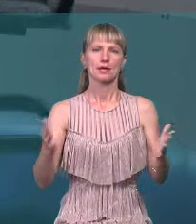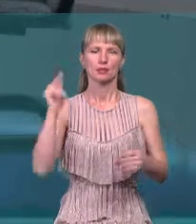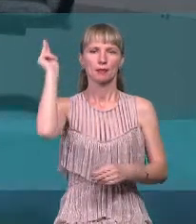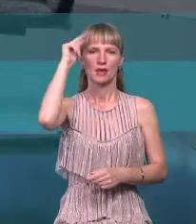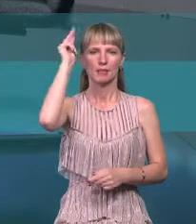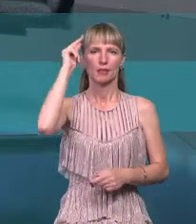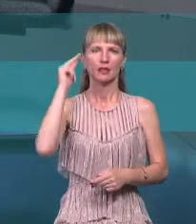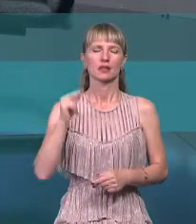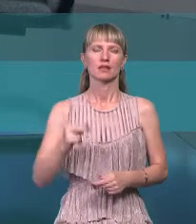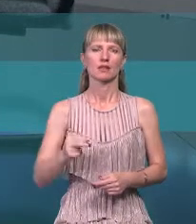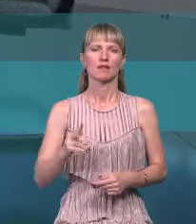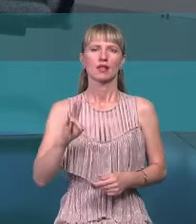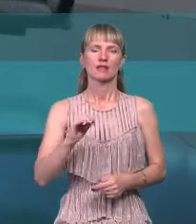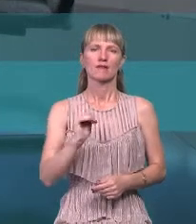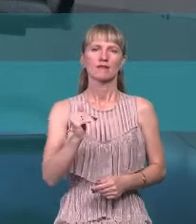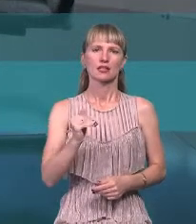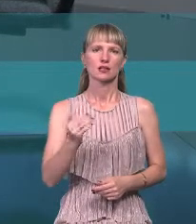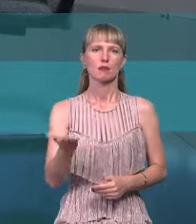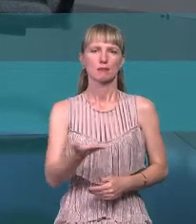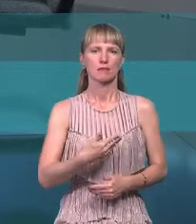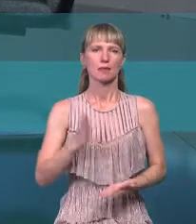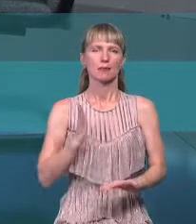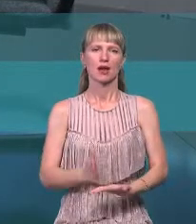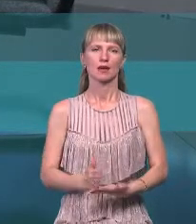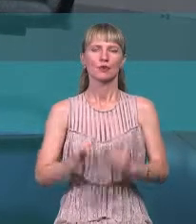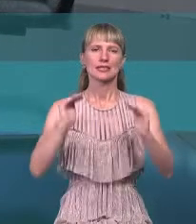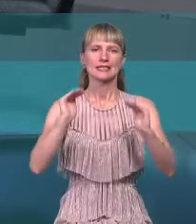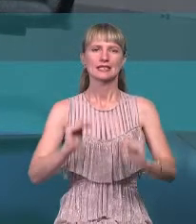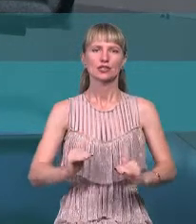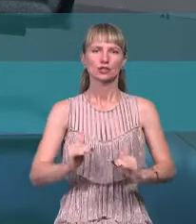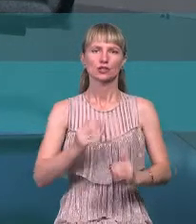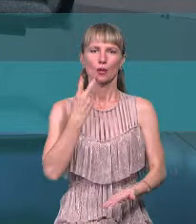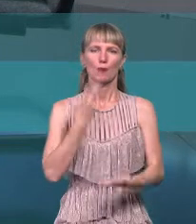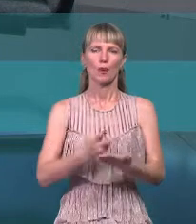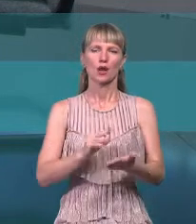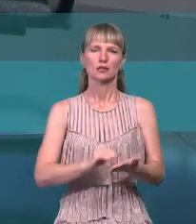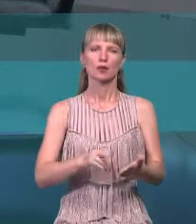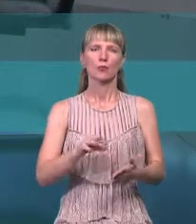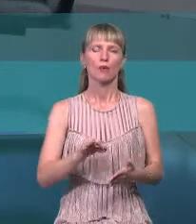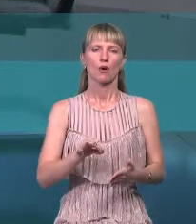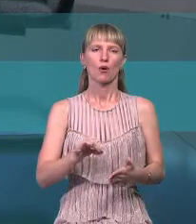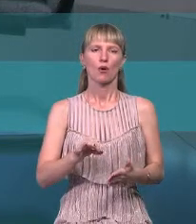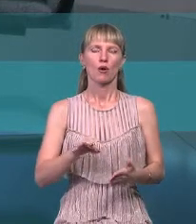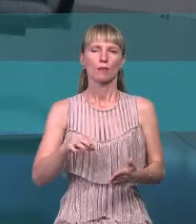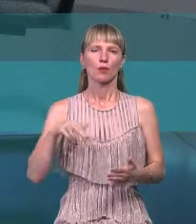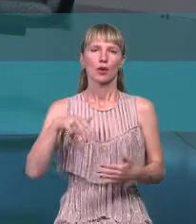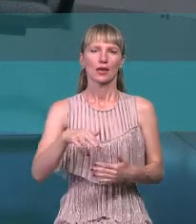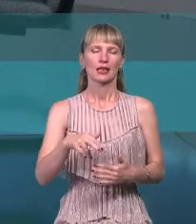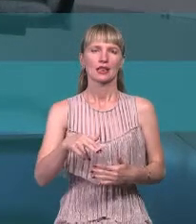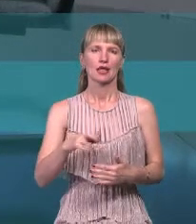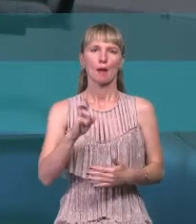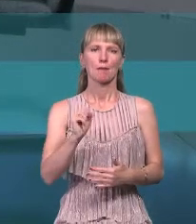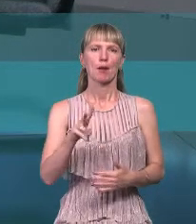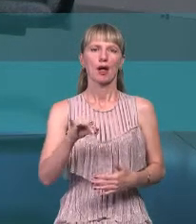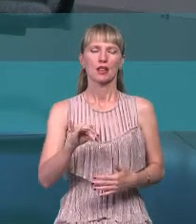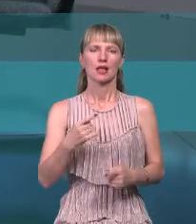ну, можемо, незважаючи там, на фізику, ми маємо зниження показників по набору прохідних балів?